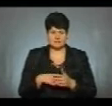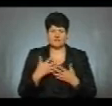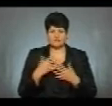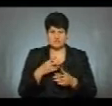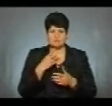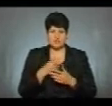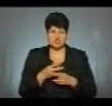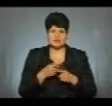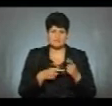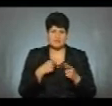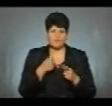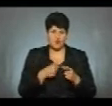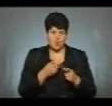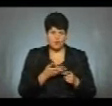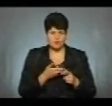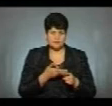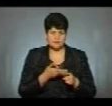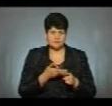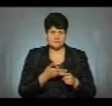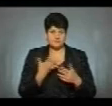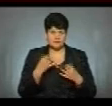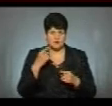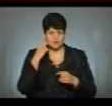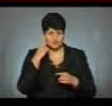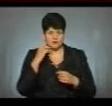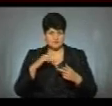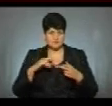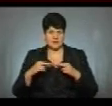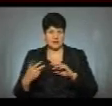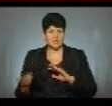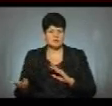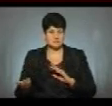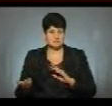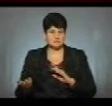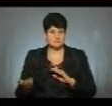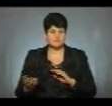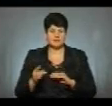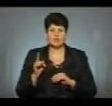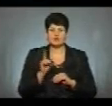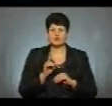за півроку... Думка змінилась. Думка змінилась. Щодо